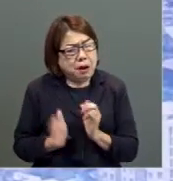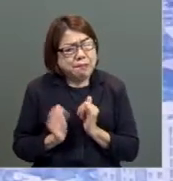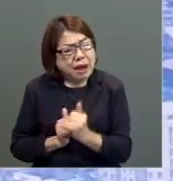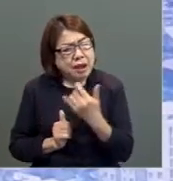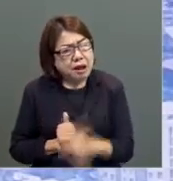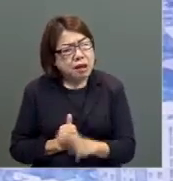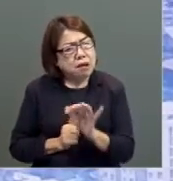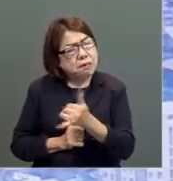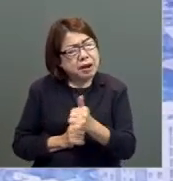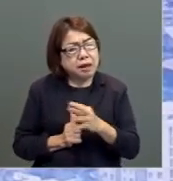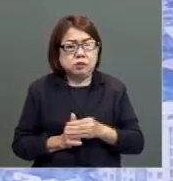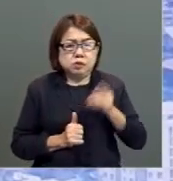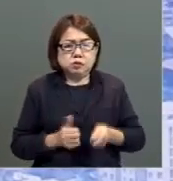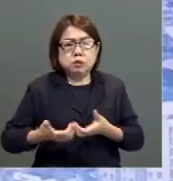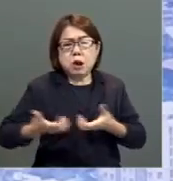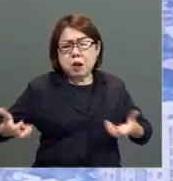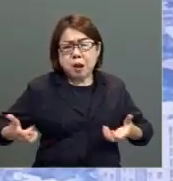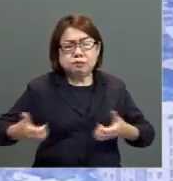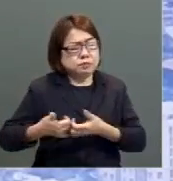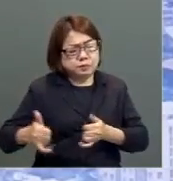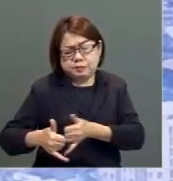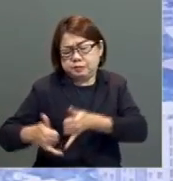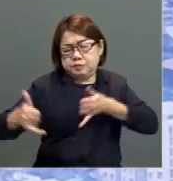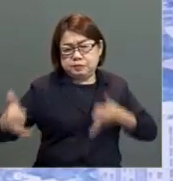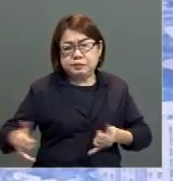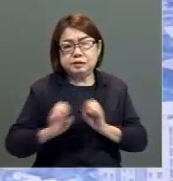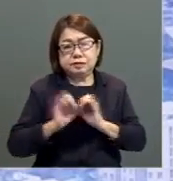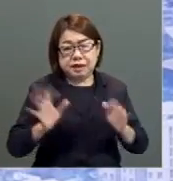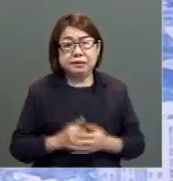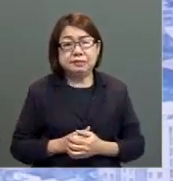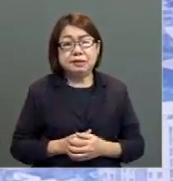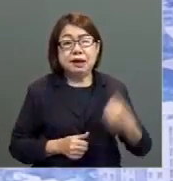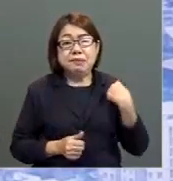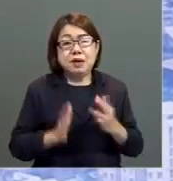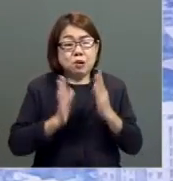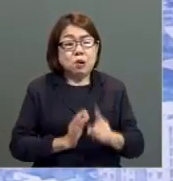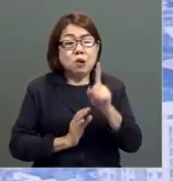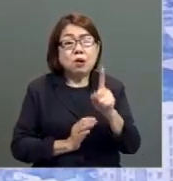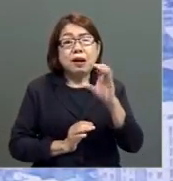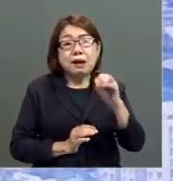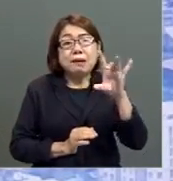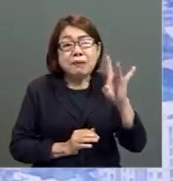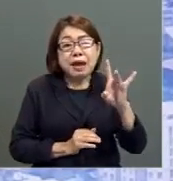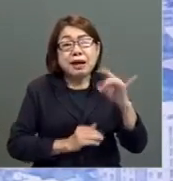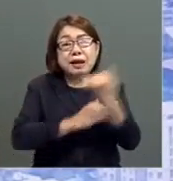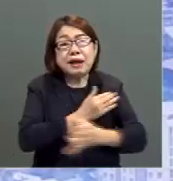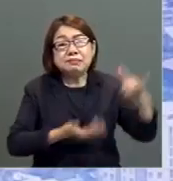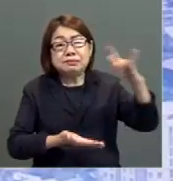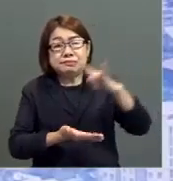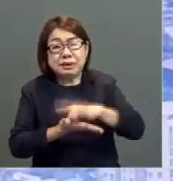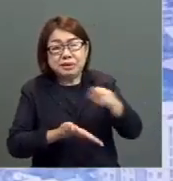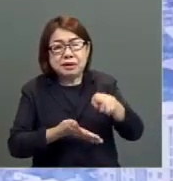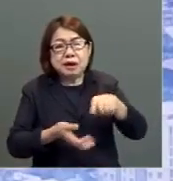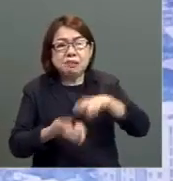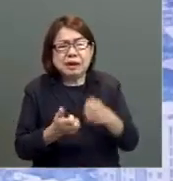นต้องมีที่ที่ให้เห็นชัดเจนอย่างที่เราบอกนะครับ158รายที่มาคลุกคลักหน่อยนึงแ